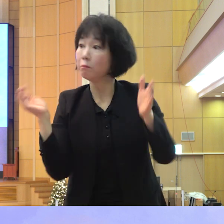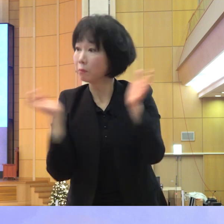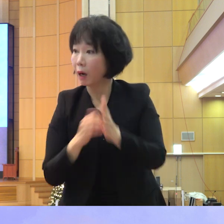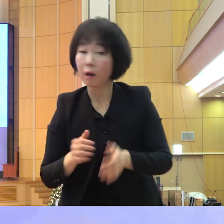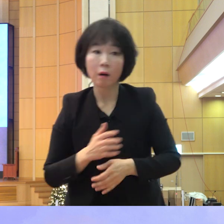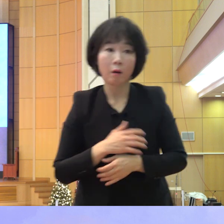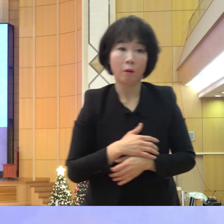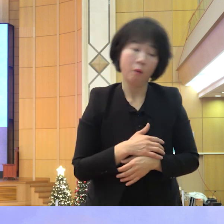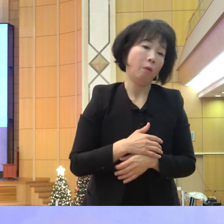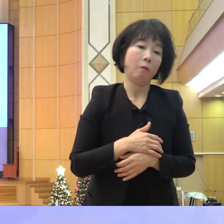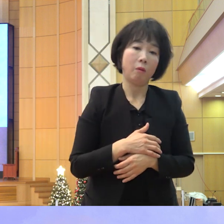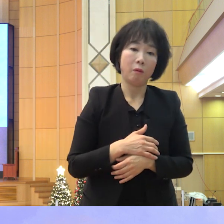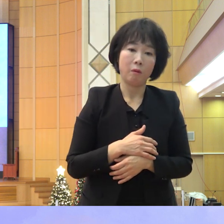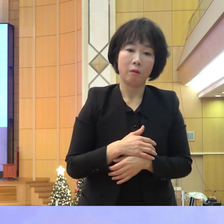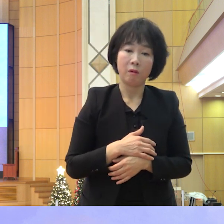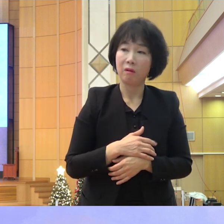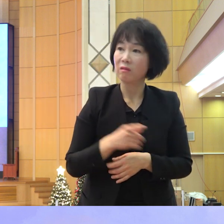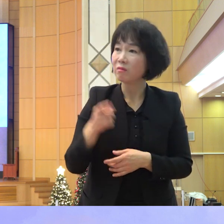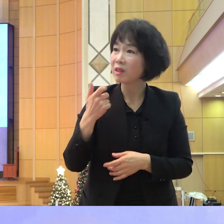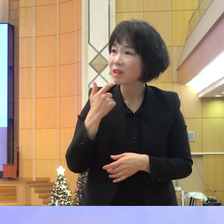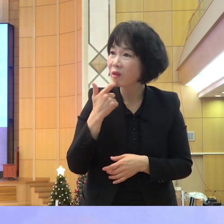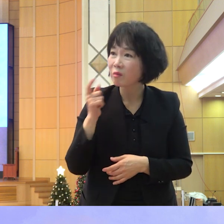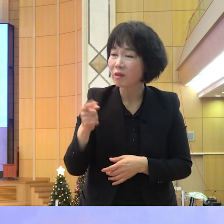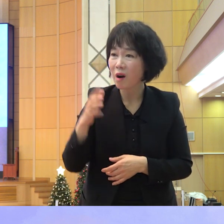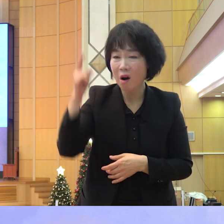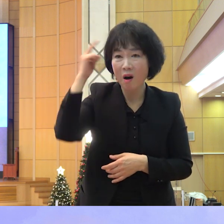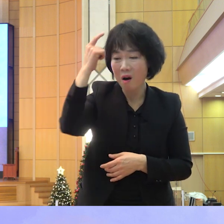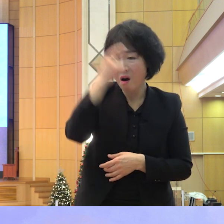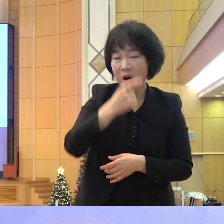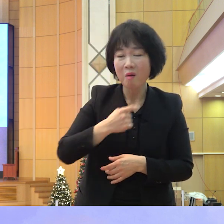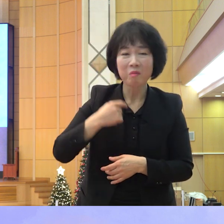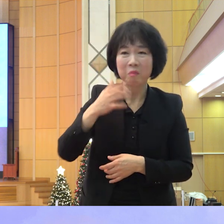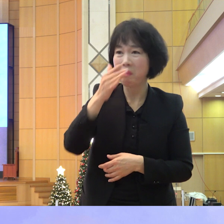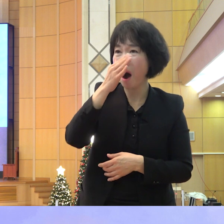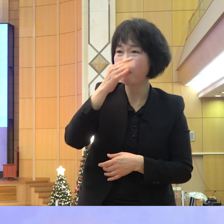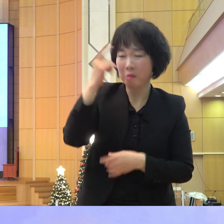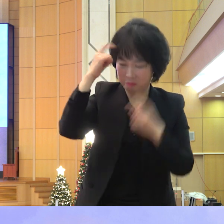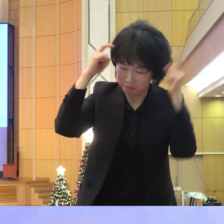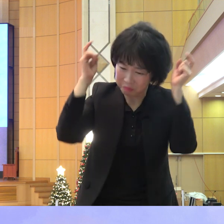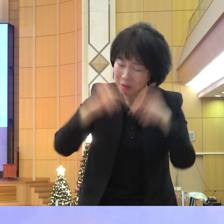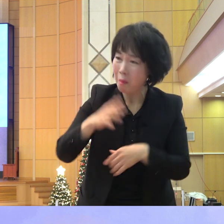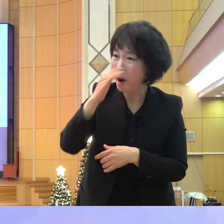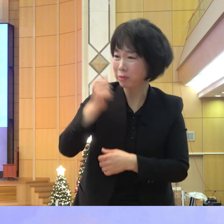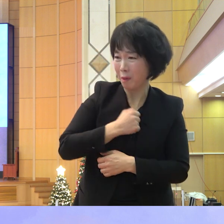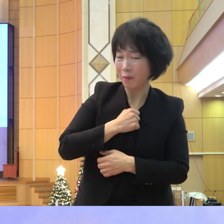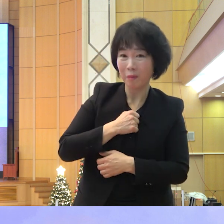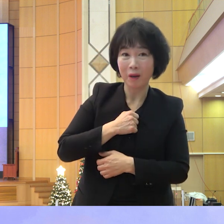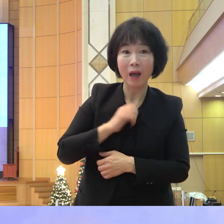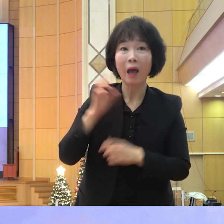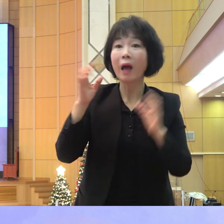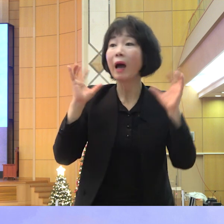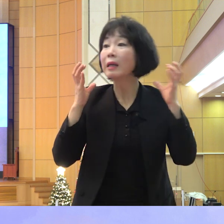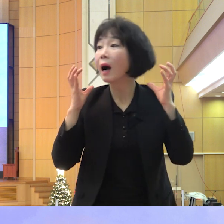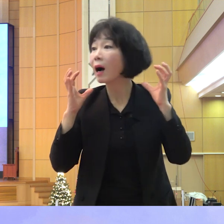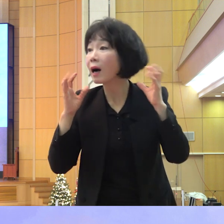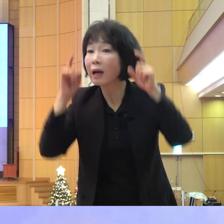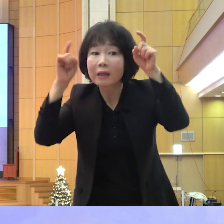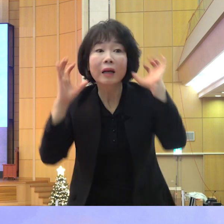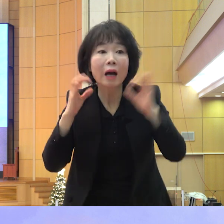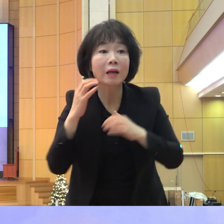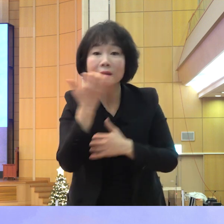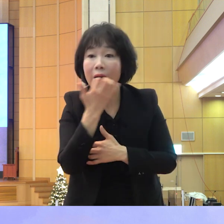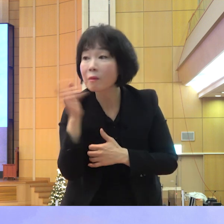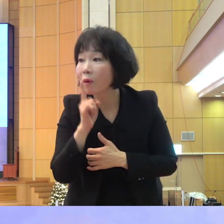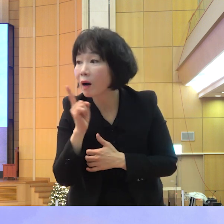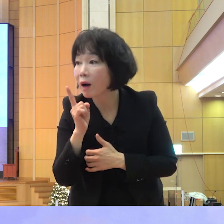가만히 계산해 보니까 이 병신 아니요? 아니 흰 양이 흰 양을 낳지 어떻게 얼룩덜룩한 양을 낳을 수 있어요? 말도 안 되는 거잖아. 그래